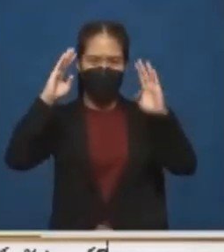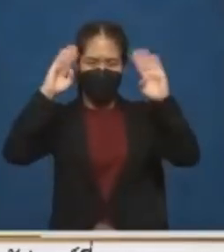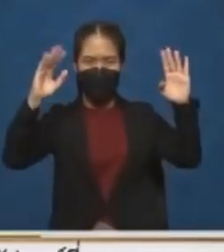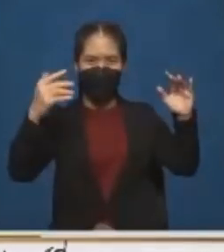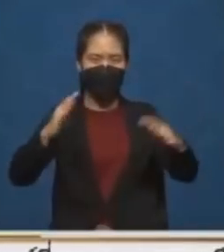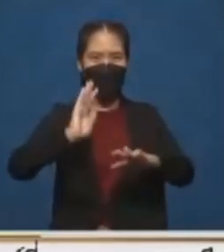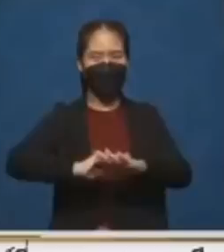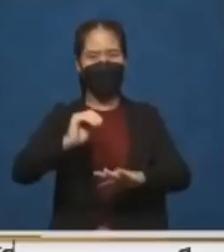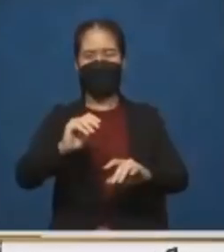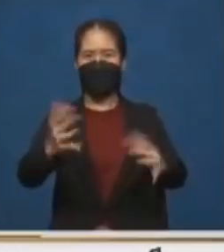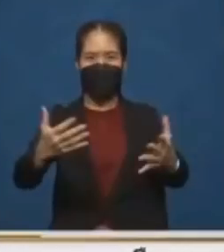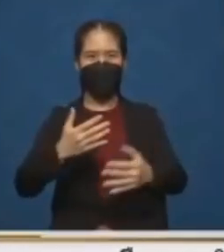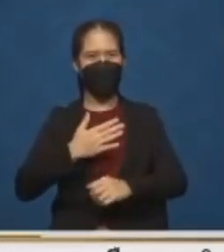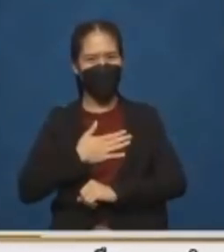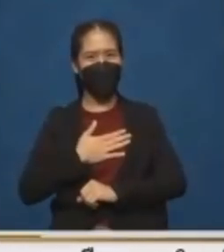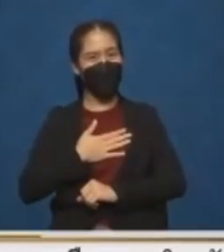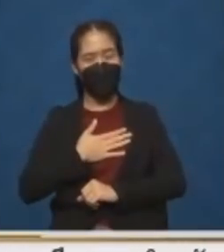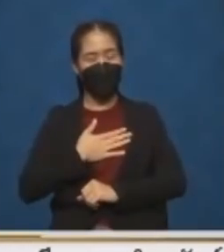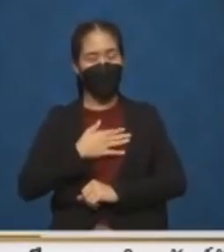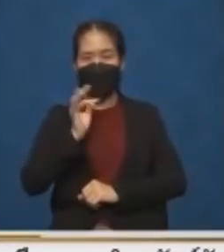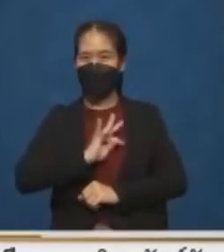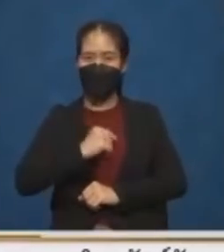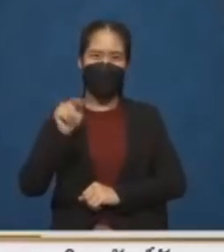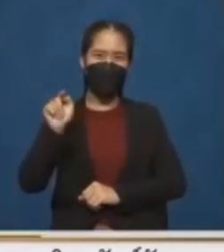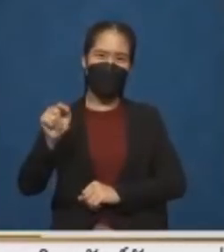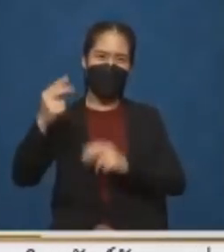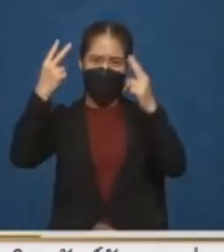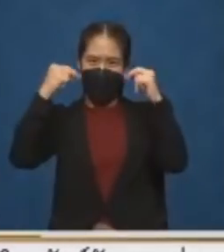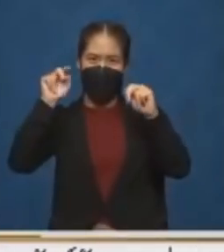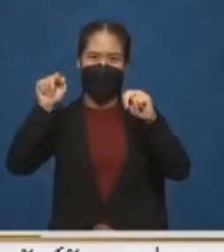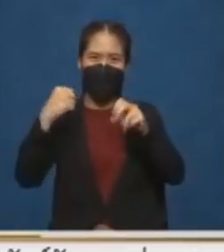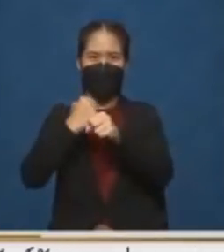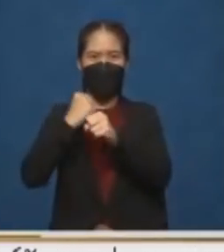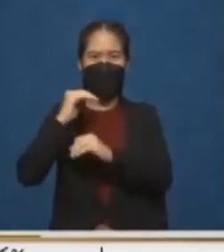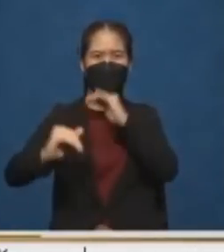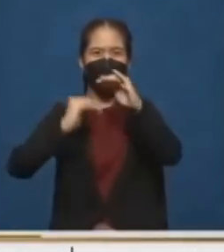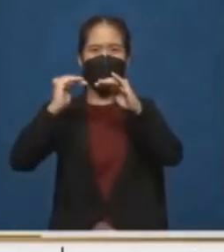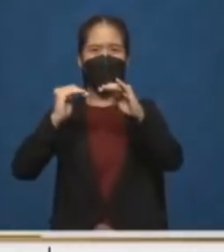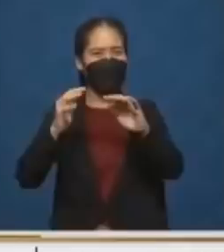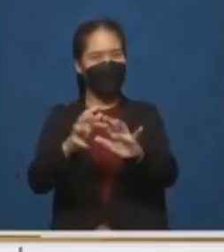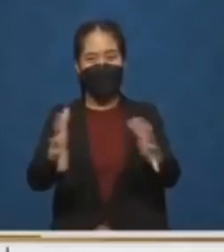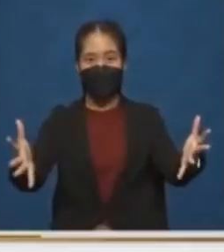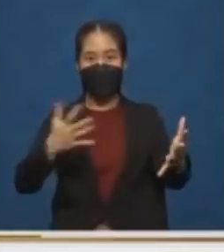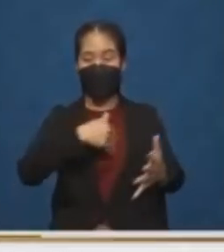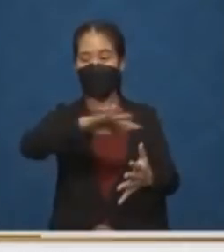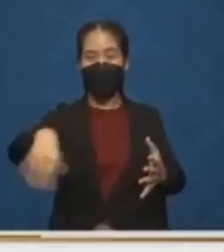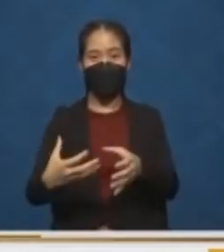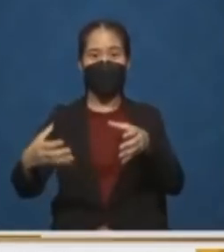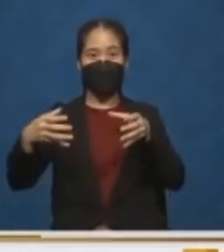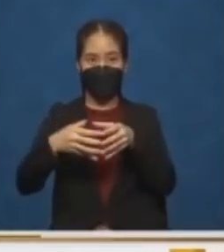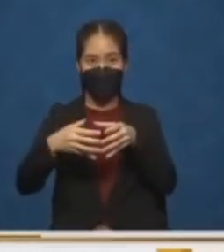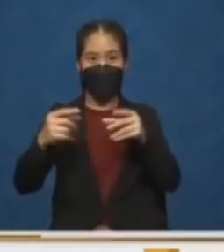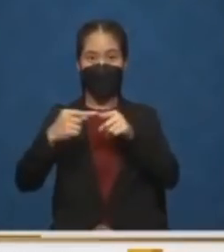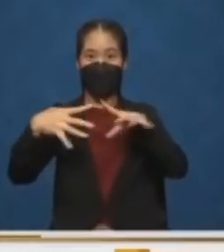ไม่แปลกใจครัทาน ท่านนำพาประเทศไทยมาถงจุดหมายนได้อย่ไรพวกกผมในฏานะที่เป็นพักรวม